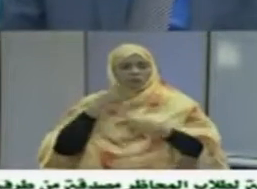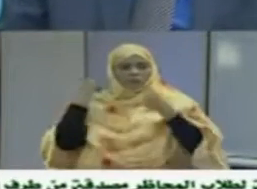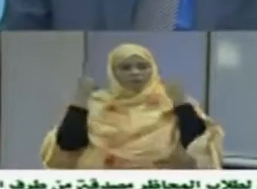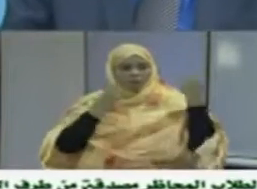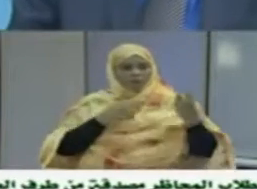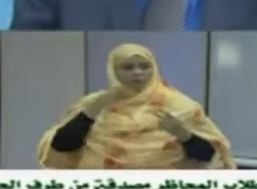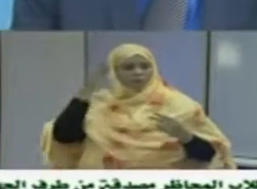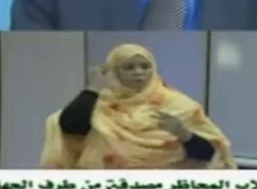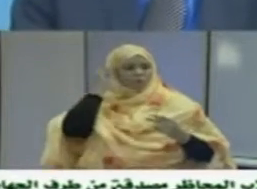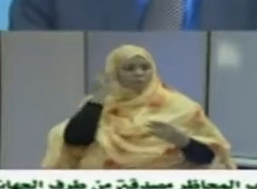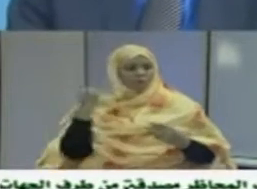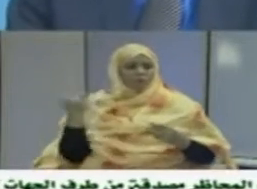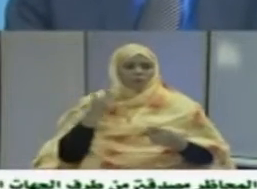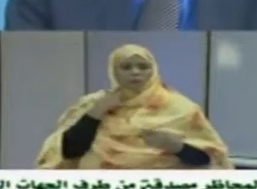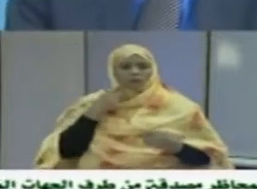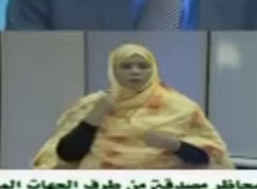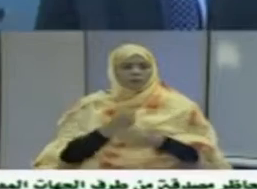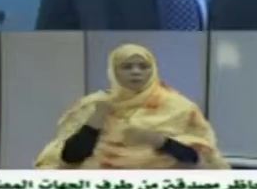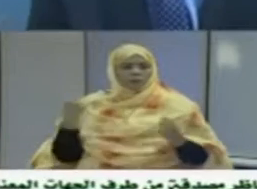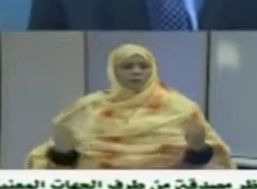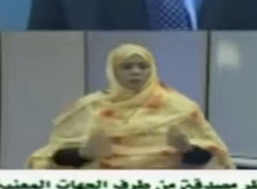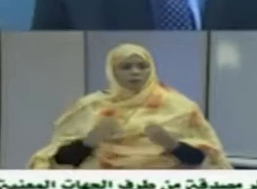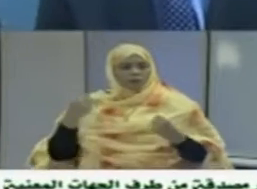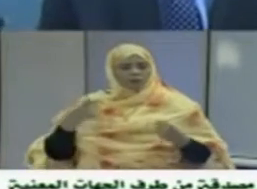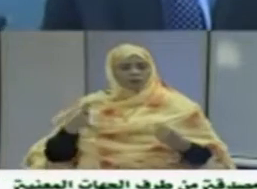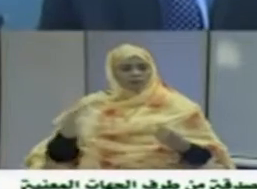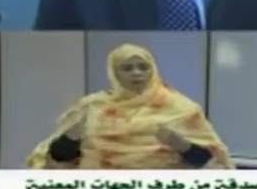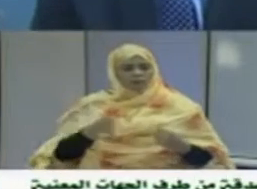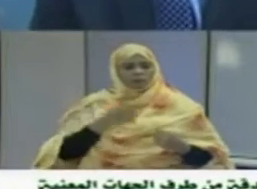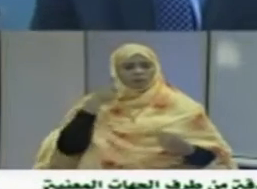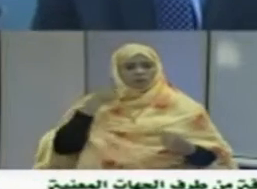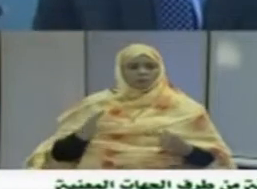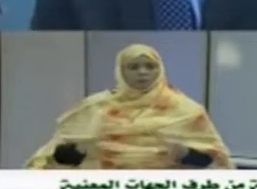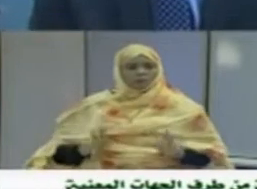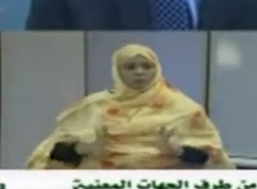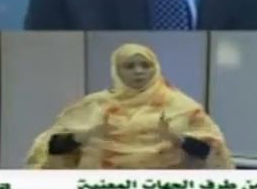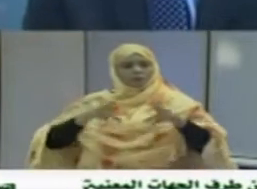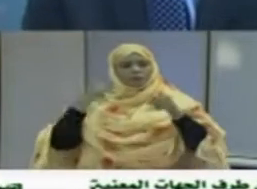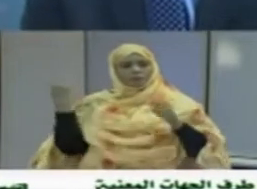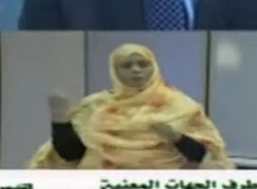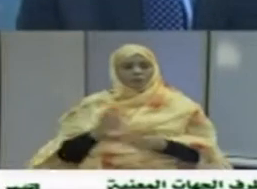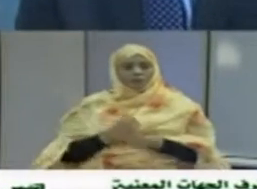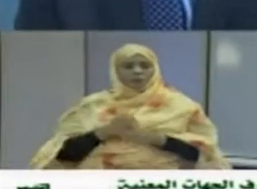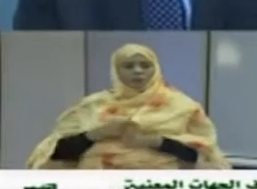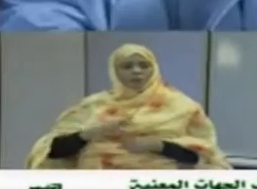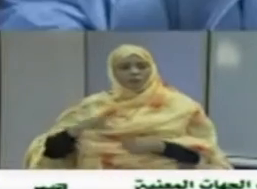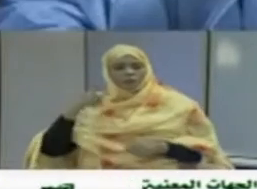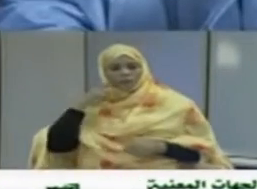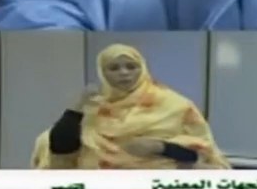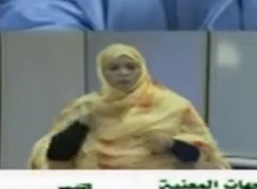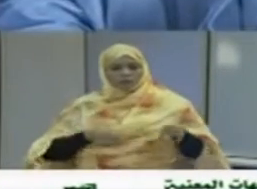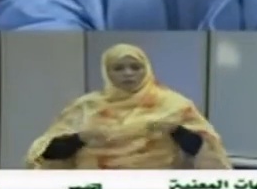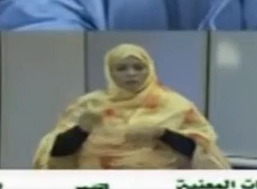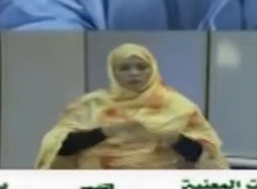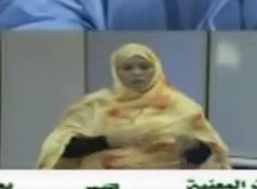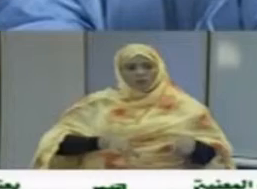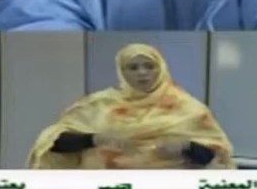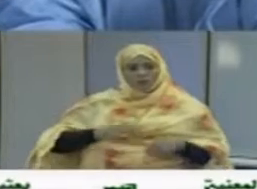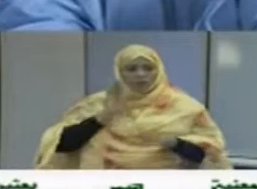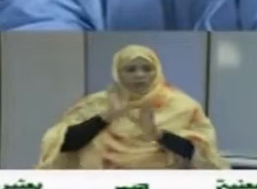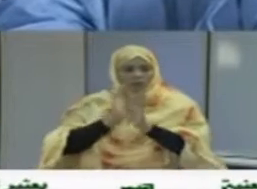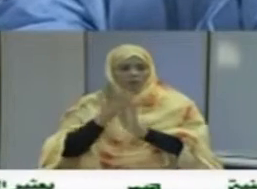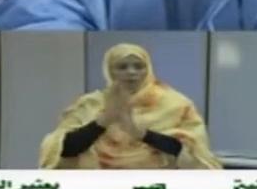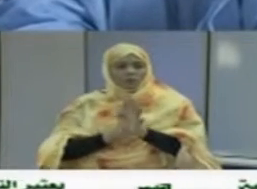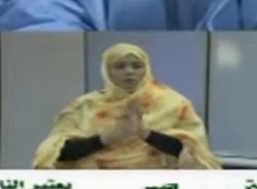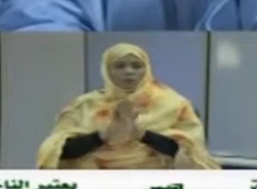الجهود المقام بها من أجل حماية وترقية النشء الذي يعتبر إعداده ورعايته ركيزة من ركائز التنمية